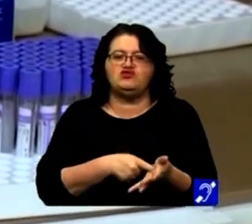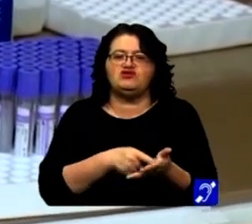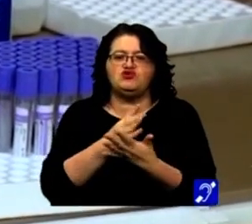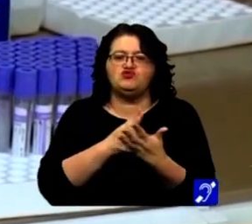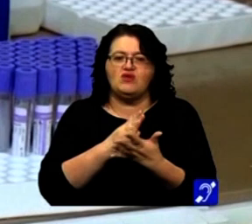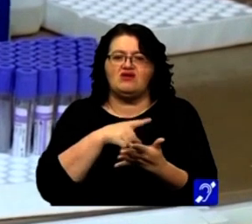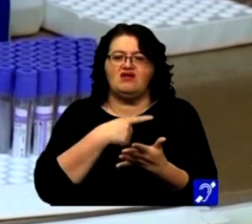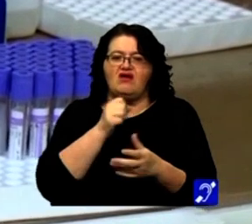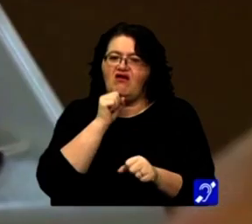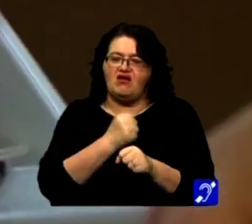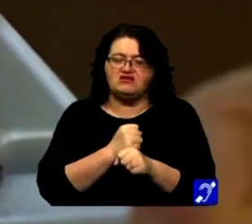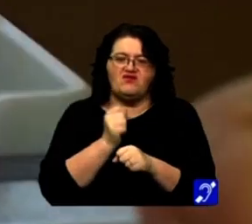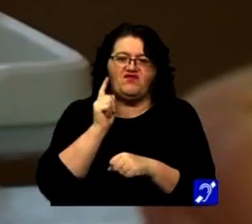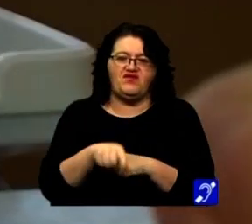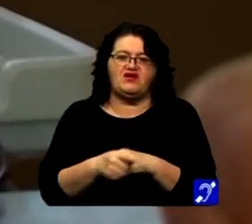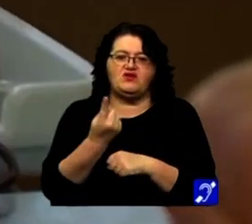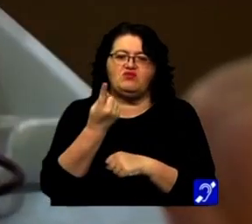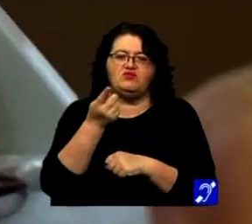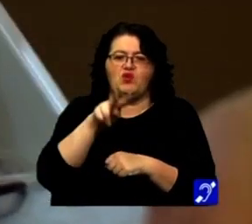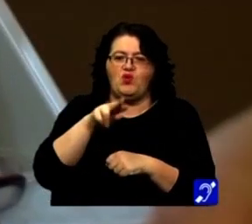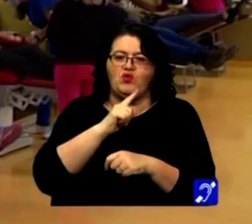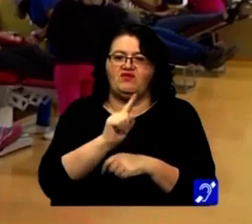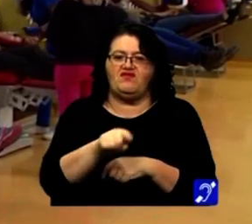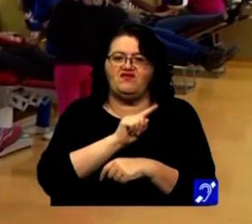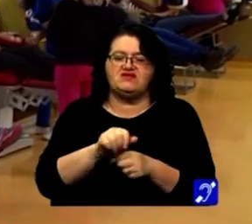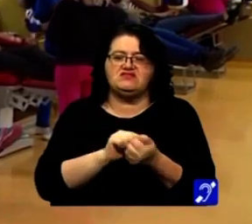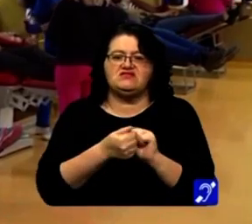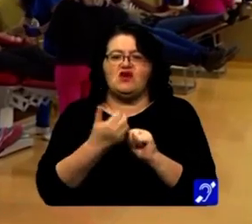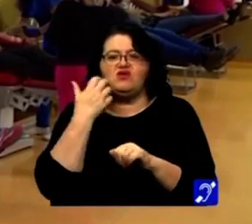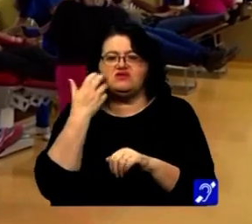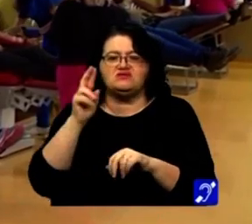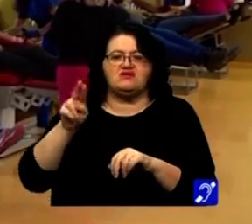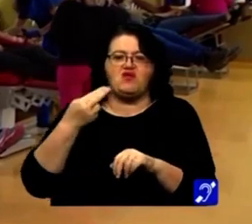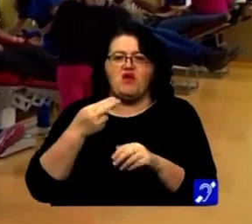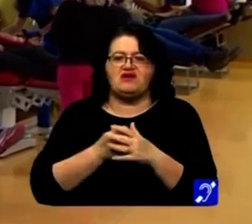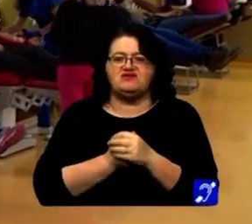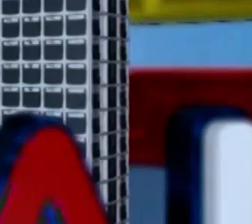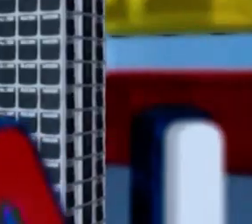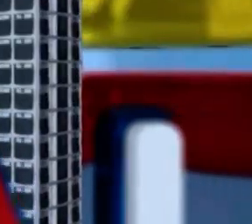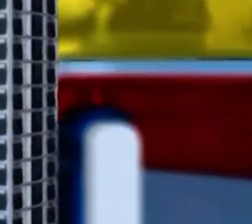jumătate sunt fidelizați, adică vin cam o dată la 2 luni să doneze sau atunci când sunt chemați.